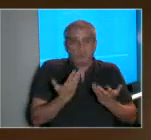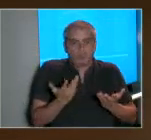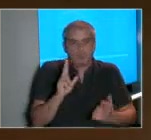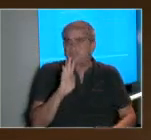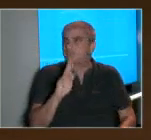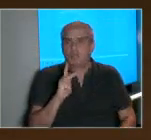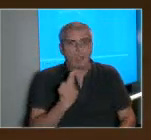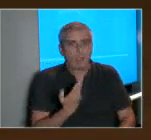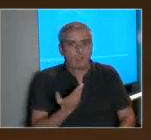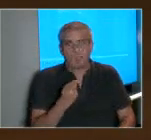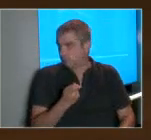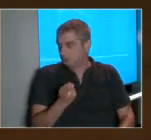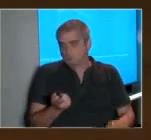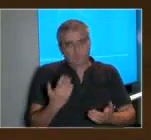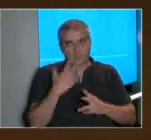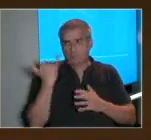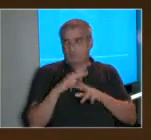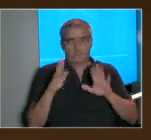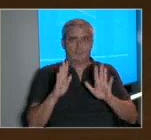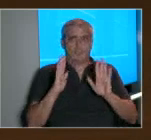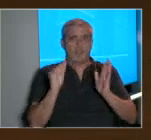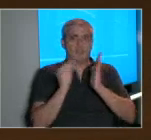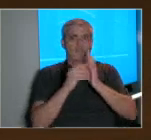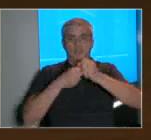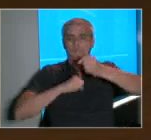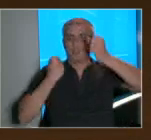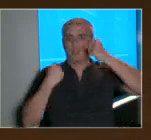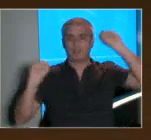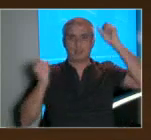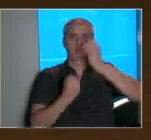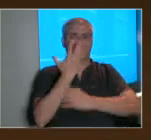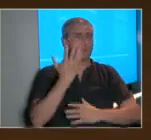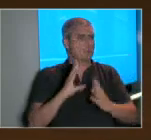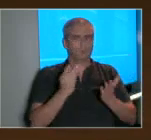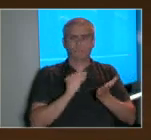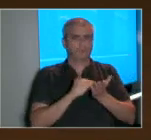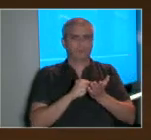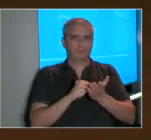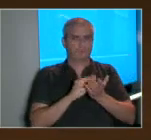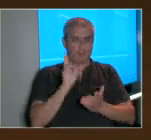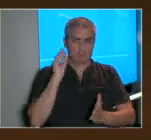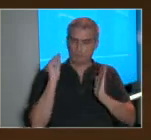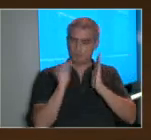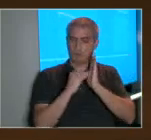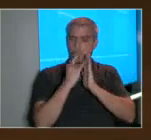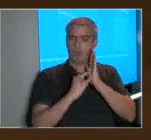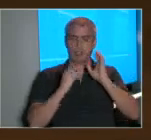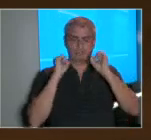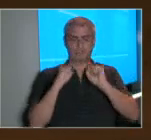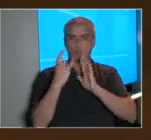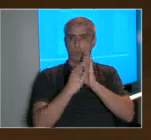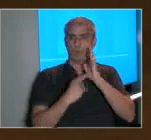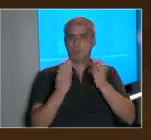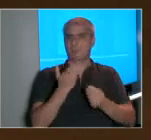צביקה, זה היה המצב תמיד, כך נקבע במגילת העצמאות. מדוע צריך להגן בחוקי יסוד, בחוקה,